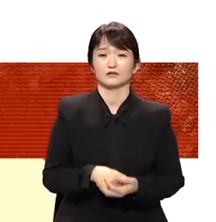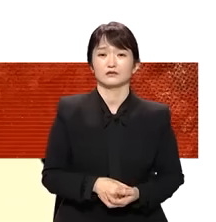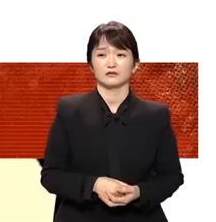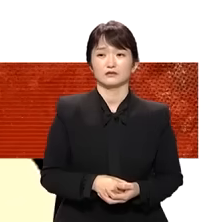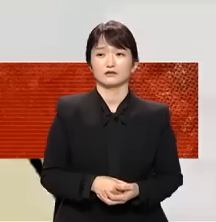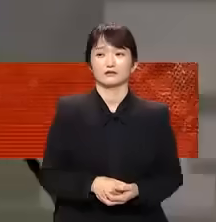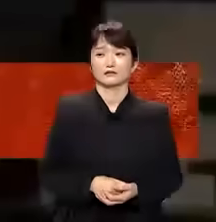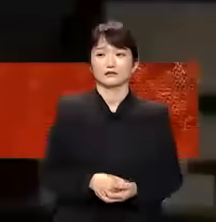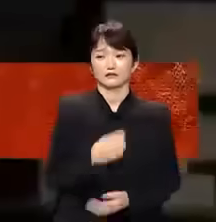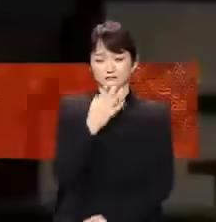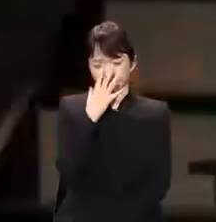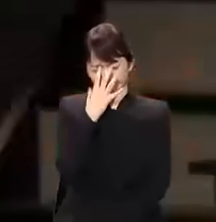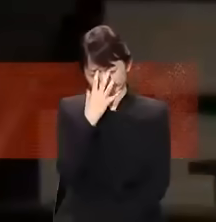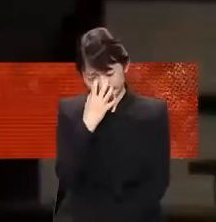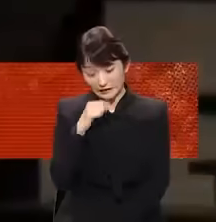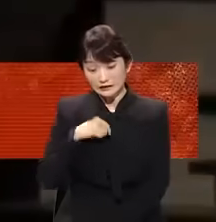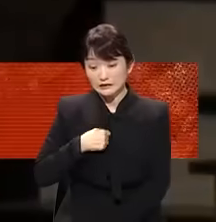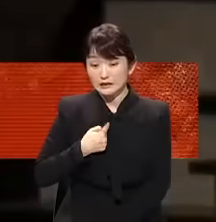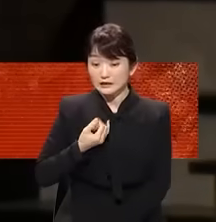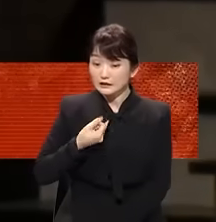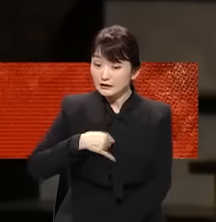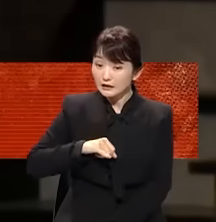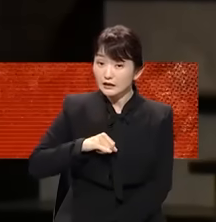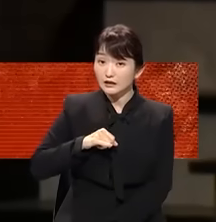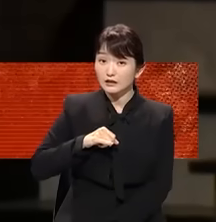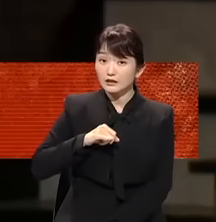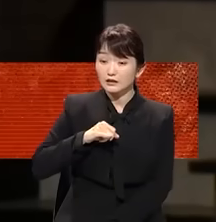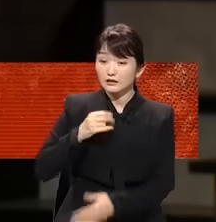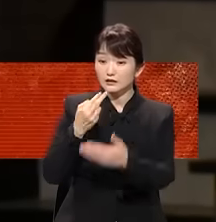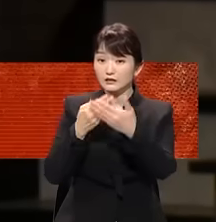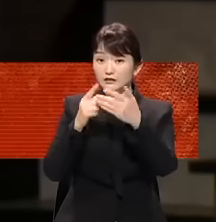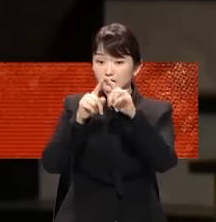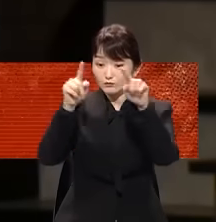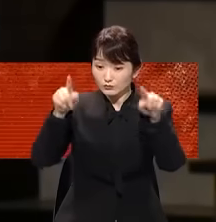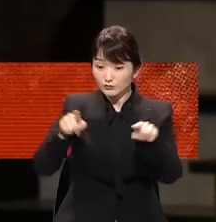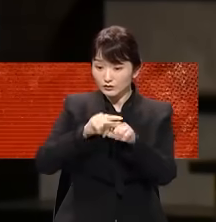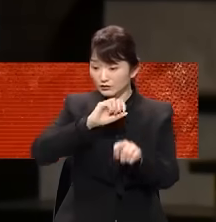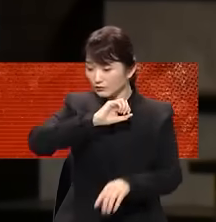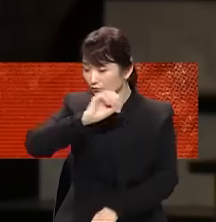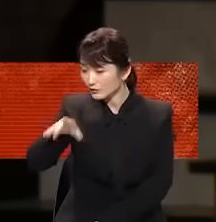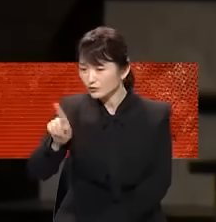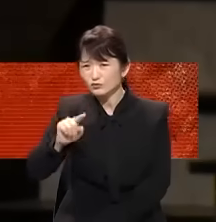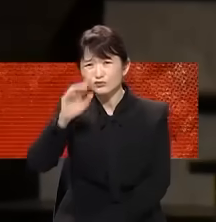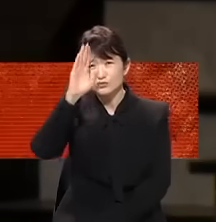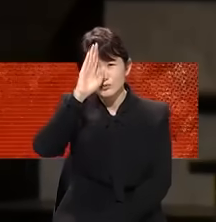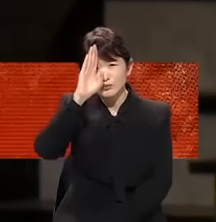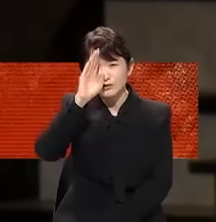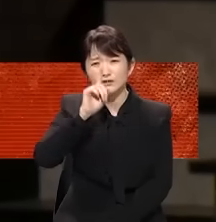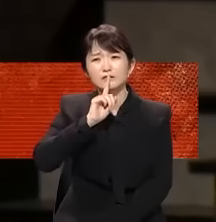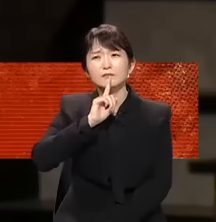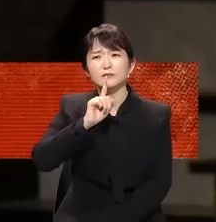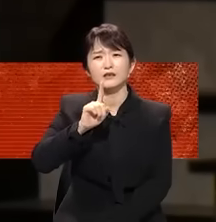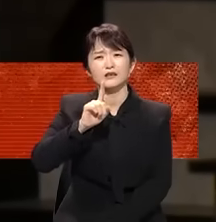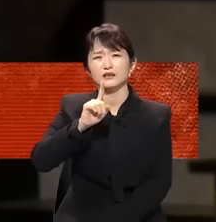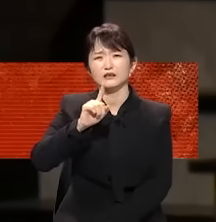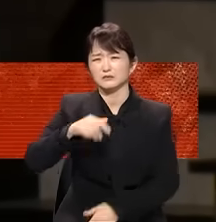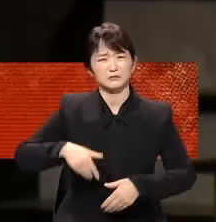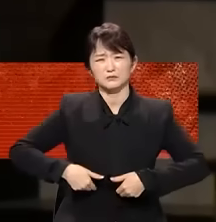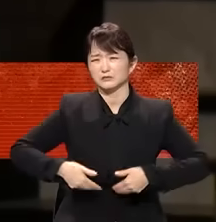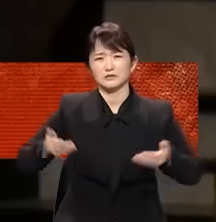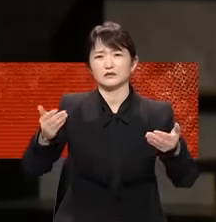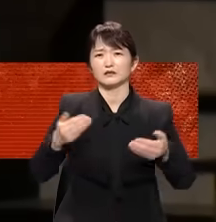사실 우울증으로 자기 아이를 창문 밖으로 던졌다는 거는 그거는 뭐 무슨 병이다 무슨 병이다고 얘기할 전 가치도 없는 거